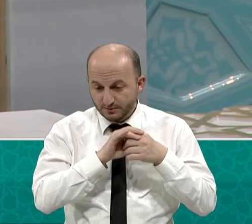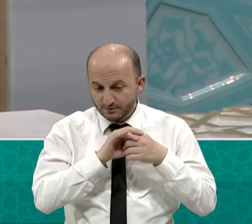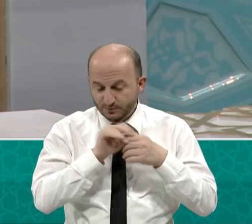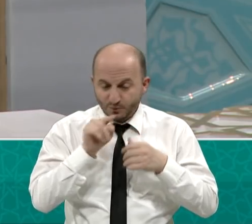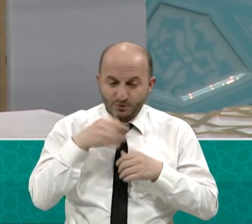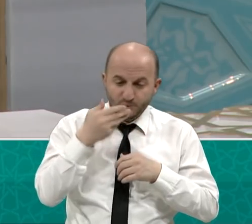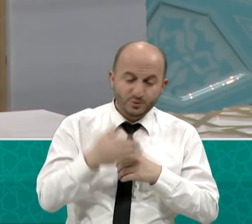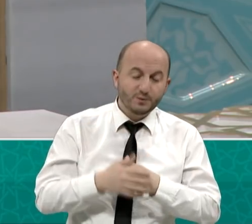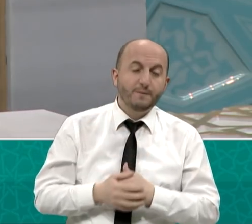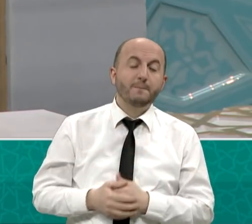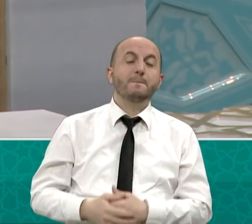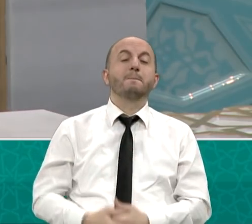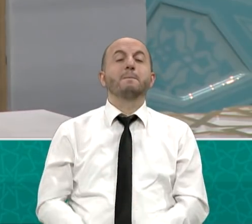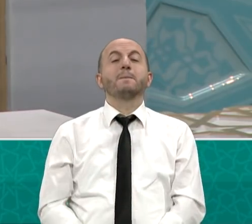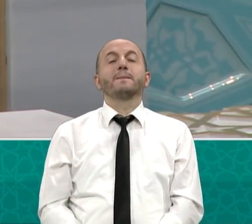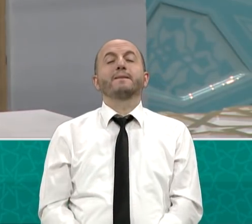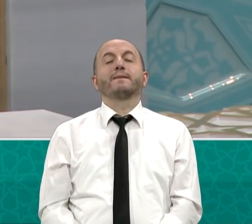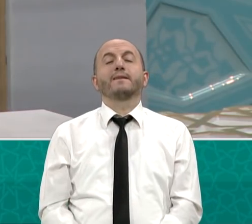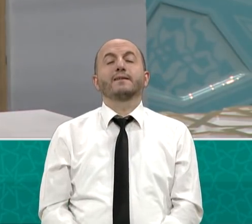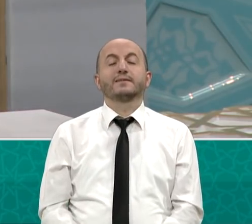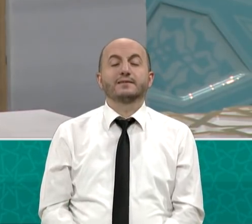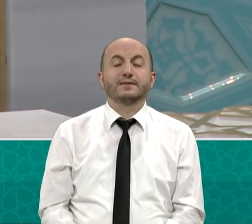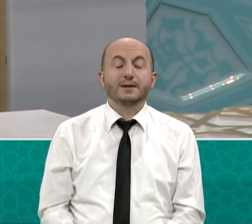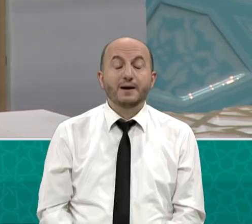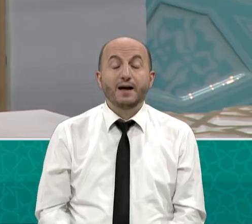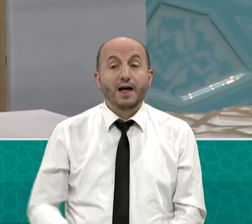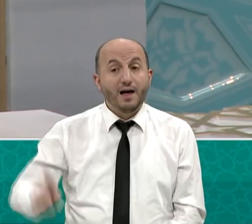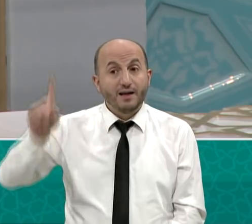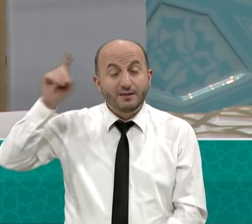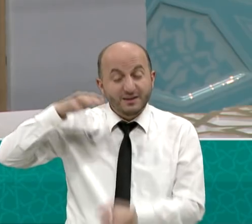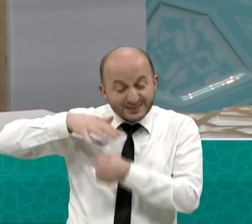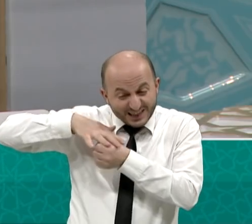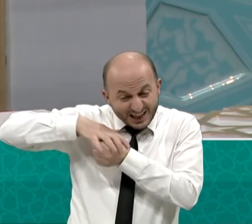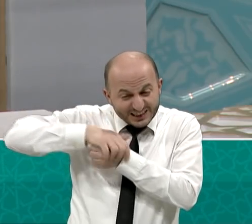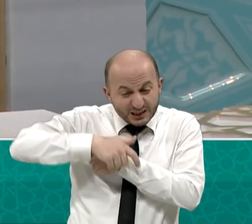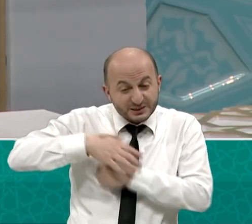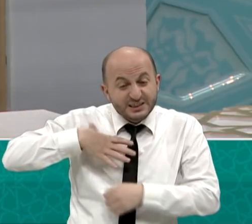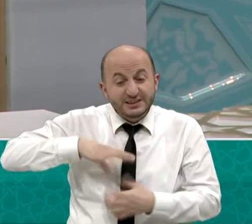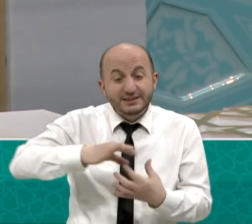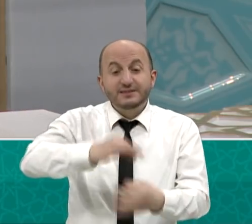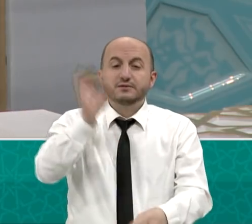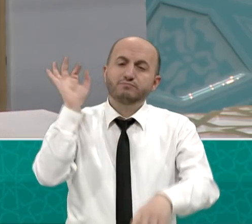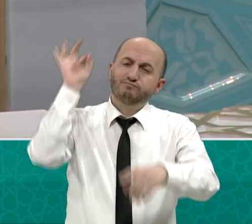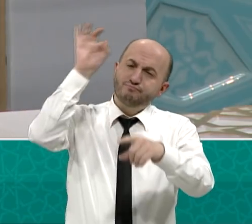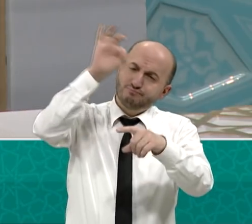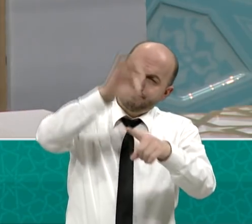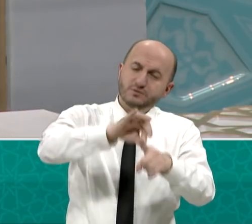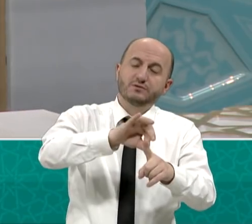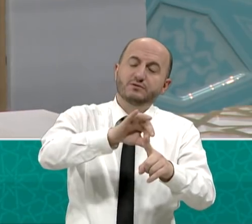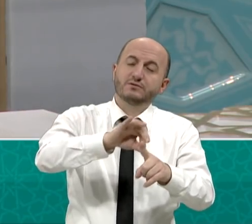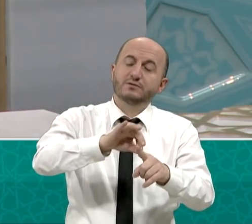şöyle buyurur. Azabi usibu bihi men eşa. Benim azabım dilediğime isabet eder. Ve rahmeti vesiat külle